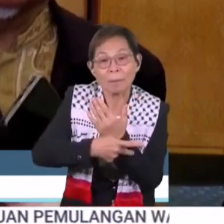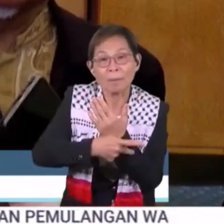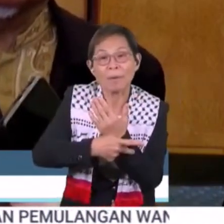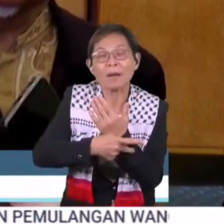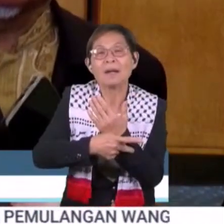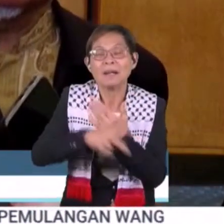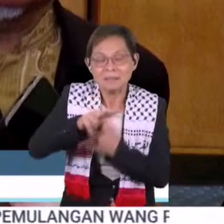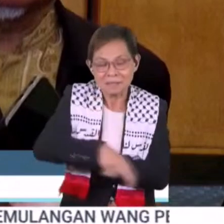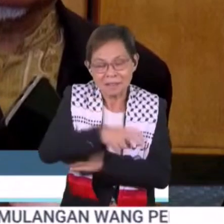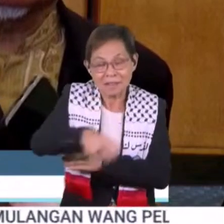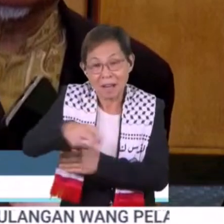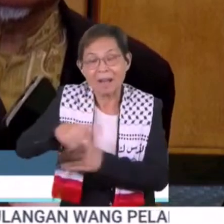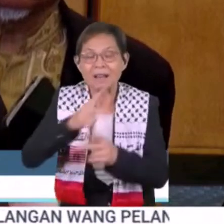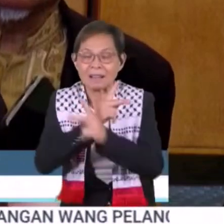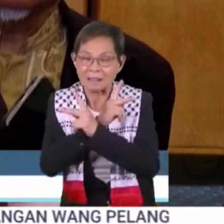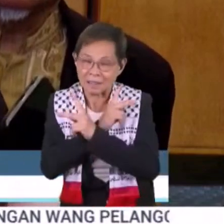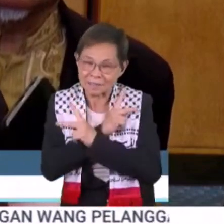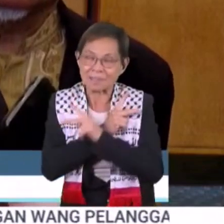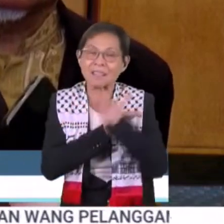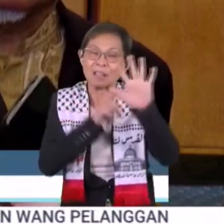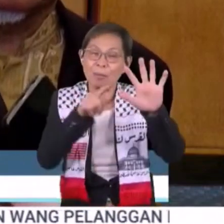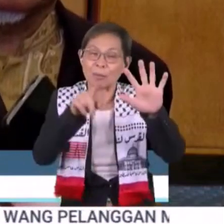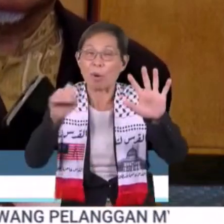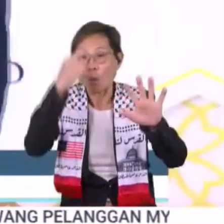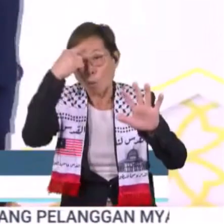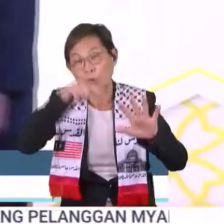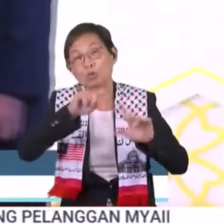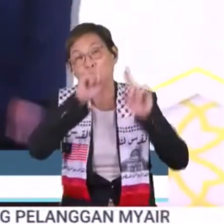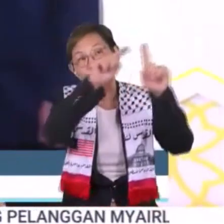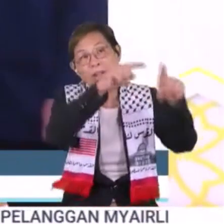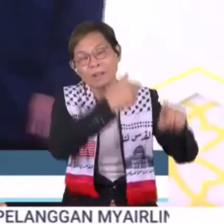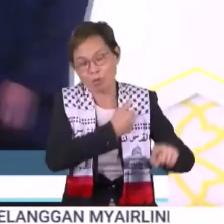jelajah kasih 5.0 ini bagi mengerjakan umrah.